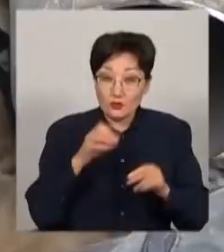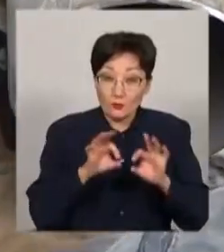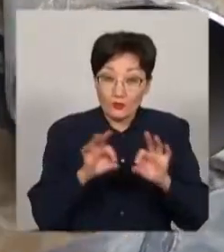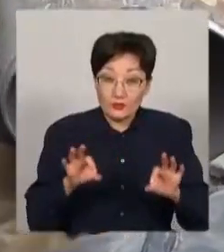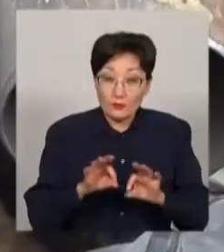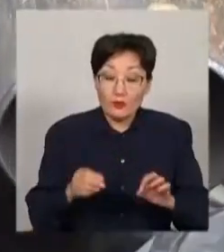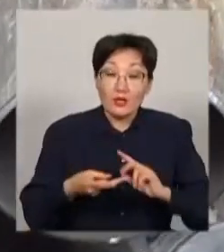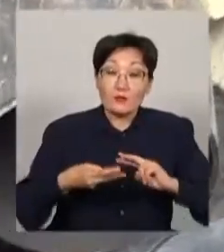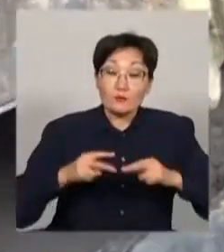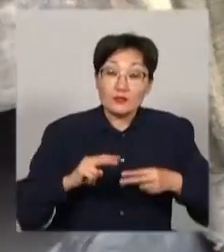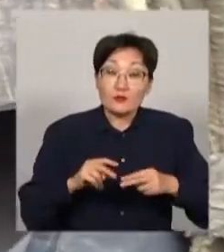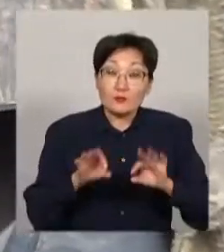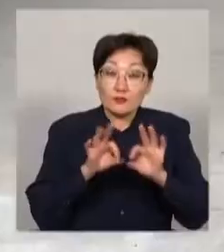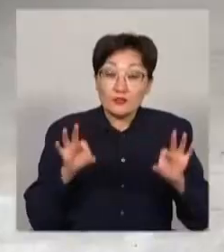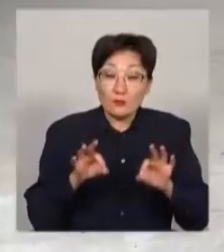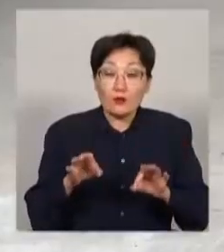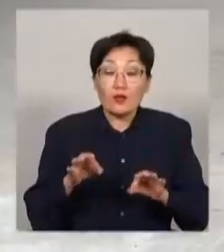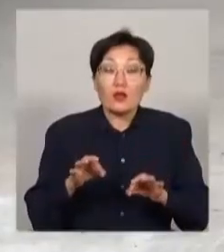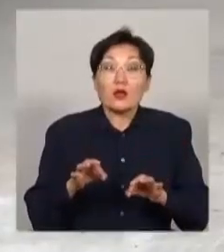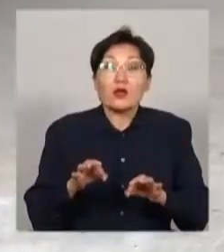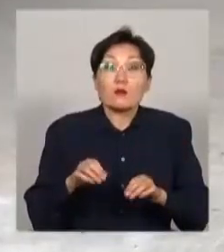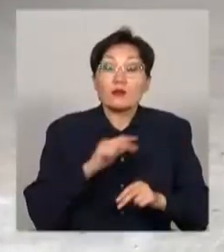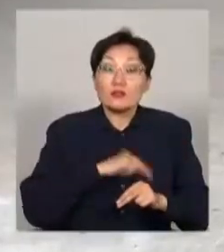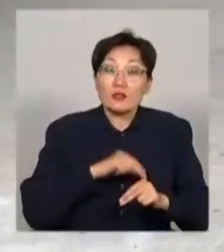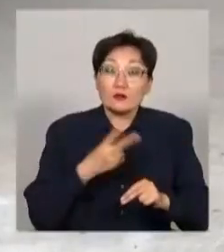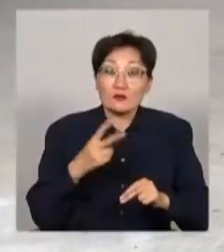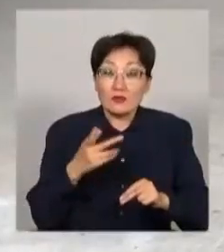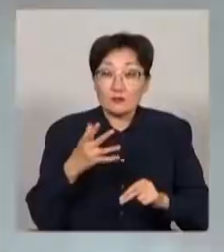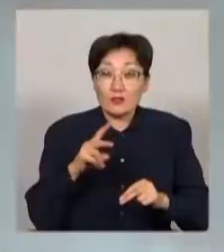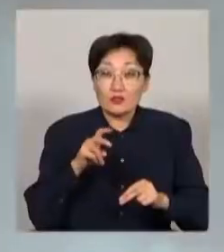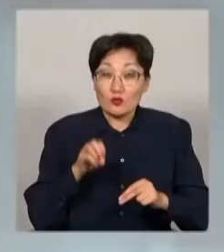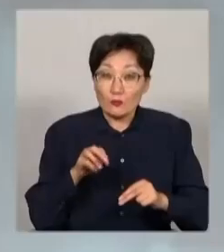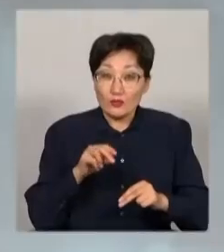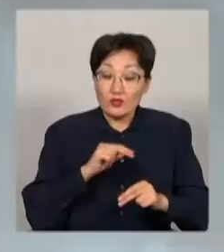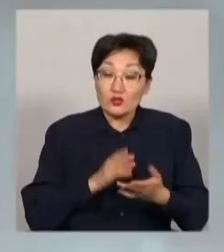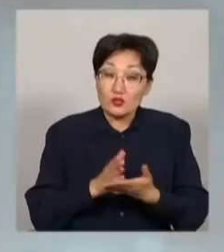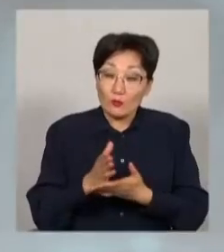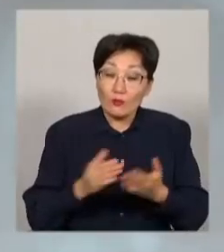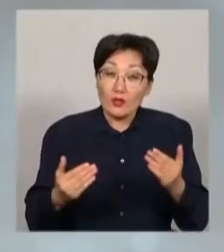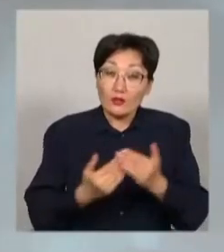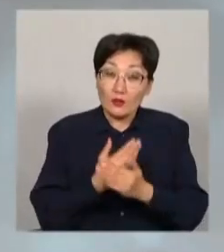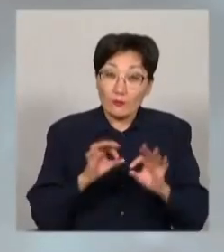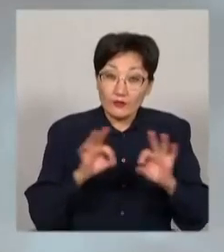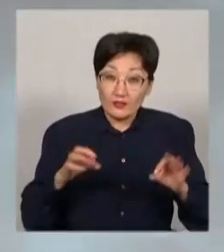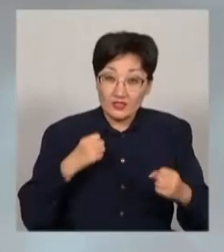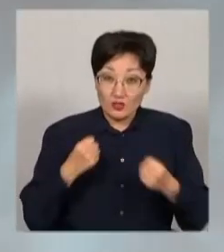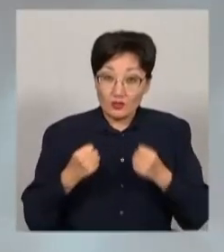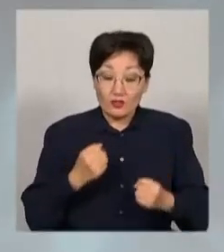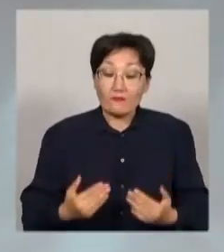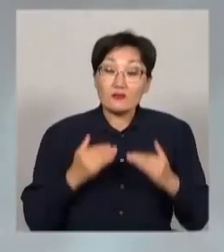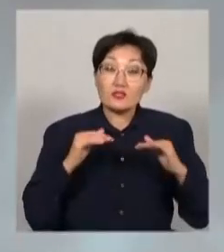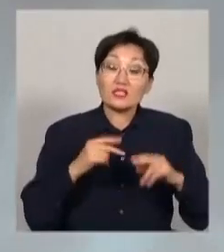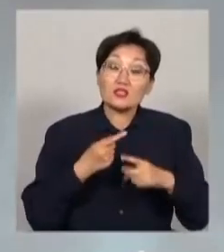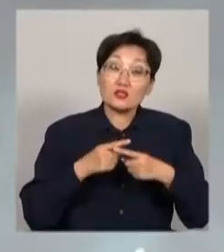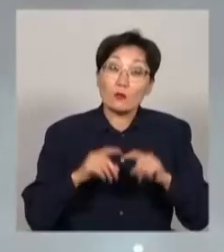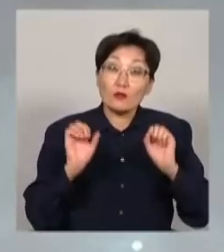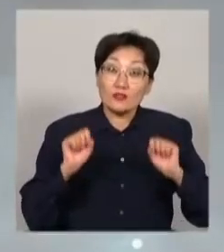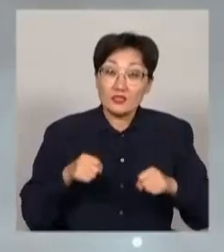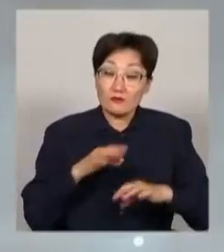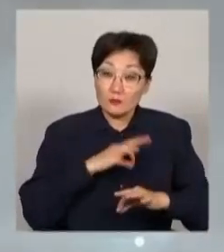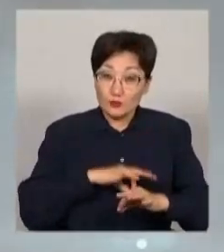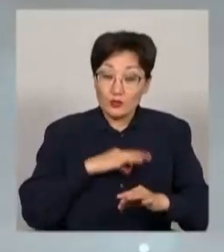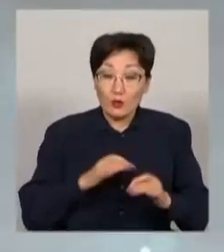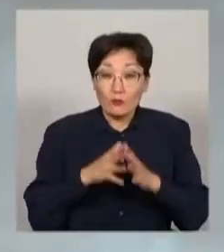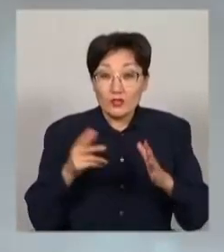замене подлежат трубы выработавшие свой 25-летний срок службы новые сети намного прочнее и высокотехнологичные их можно эксплуатировать